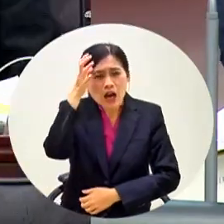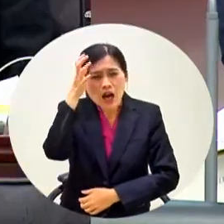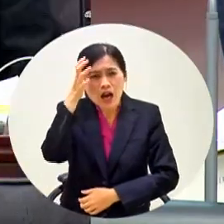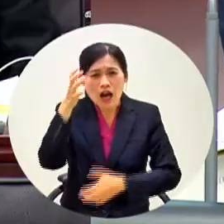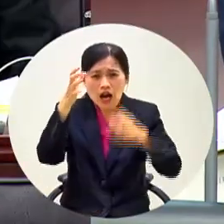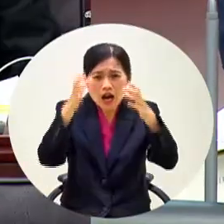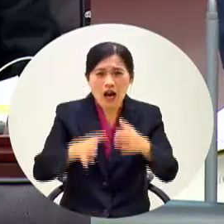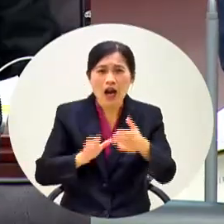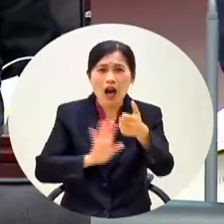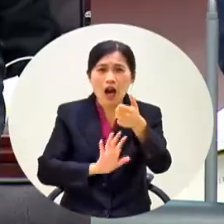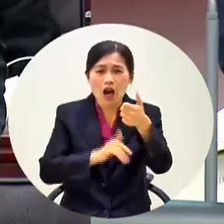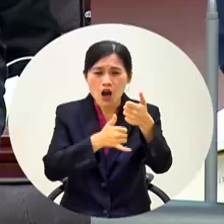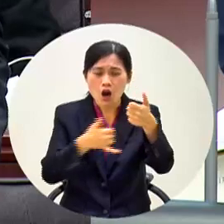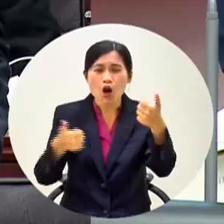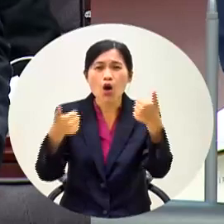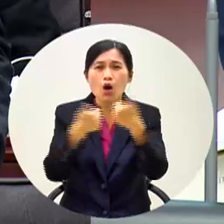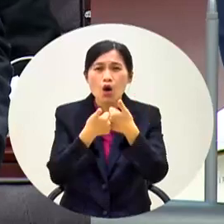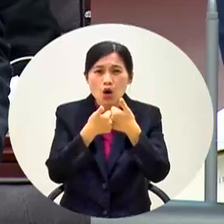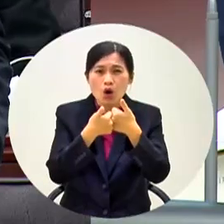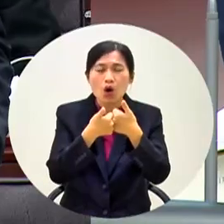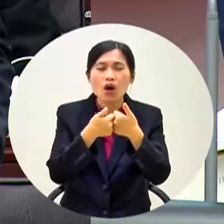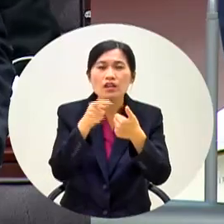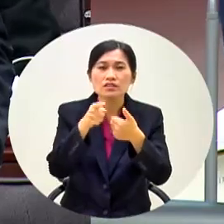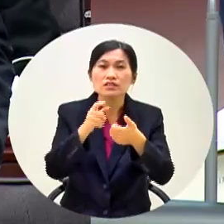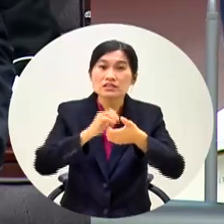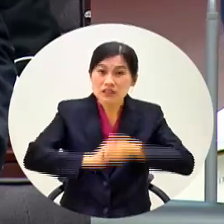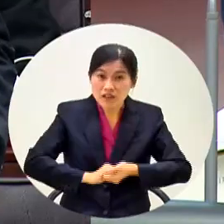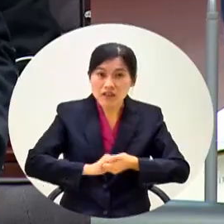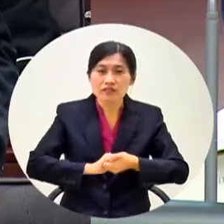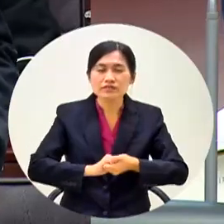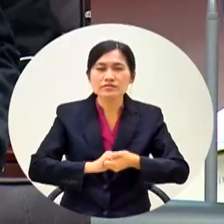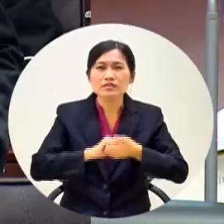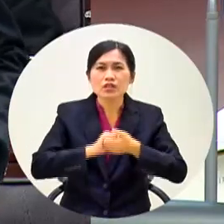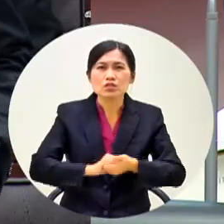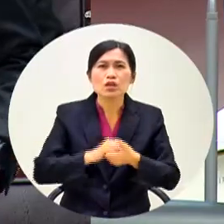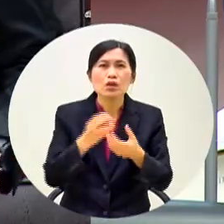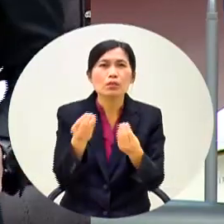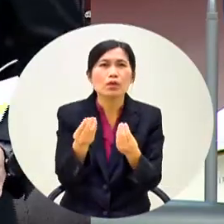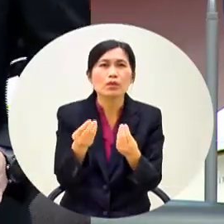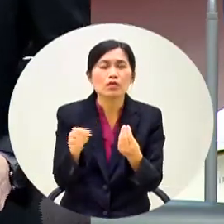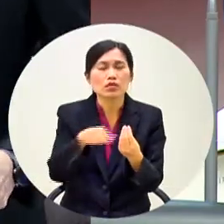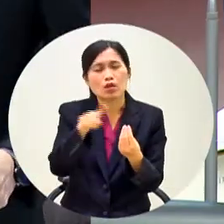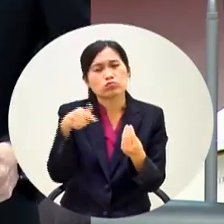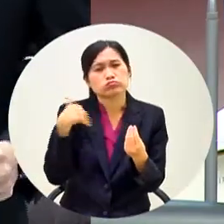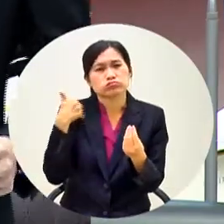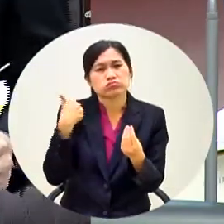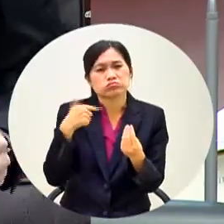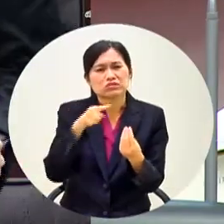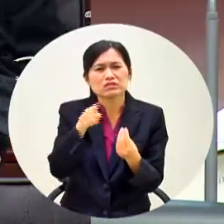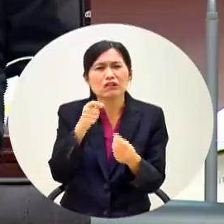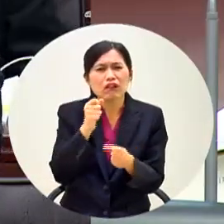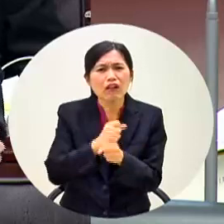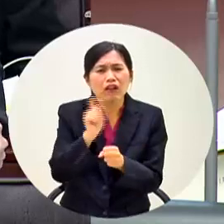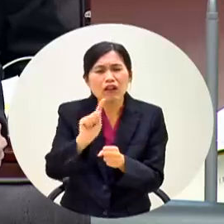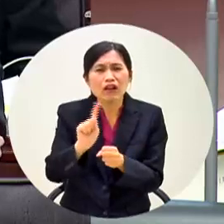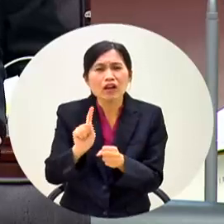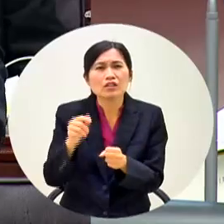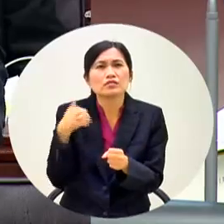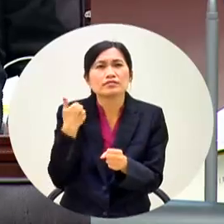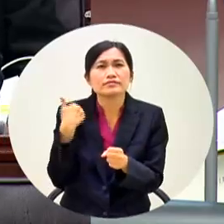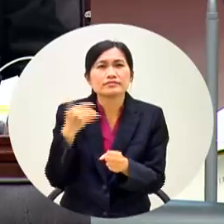所以这个是要确认的哦。哦、如果没有去确认这些东西，大家不知道现在你们到底要怎么做。